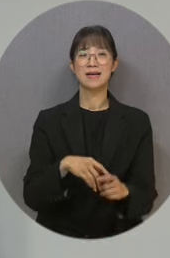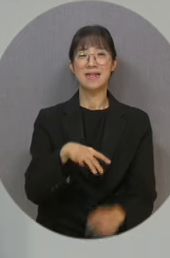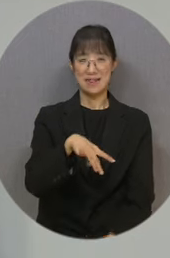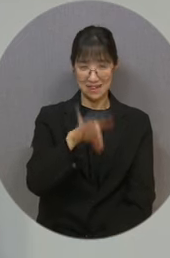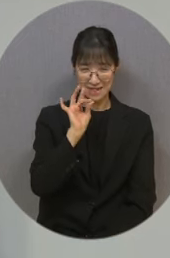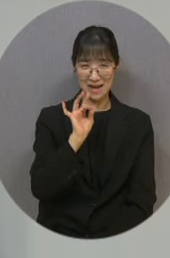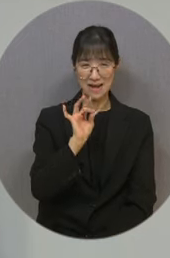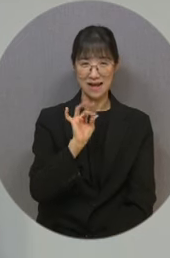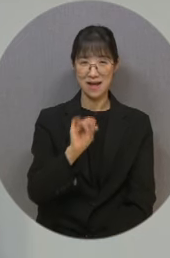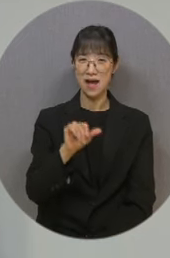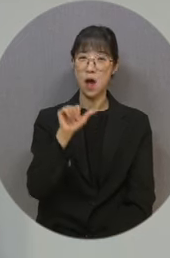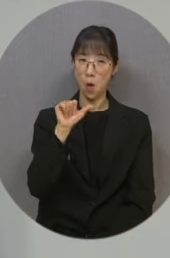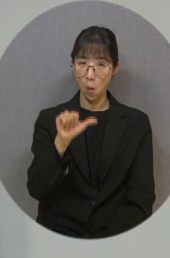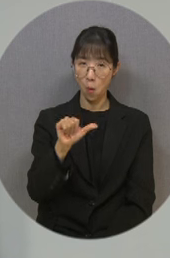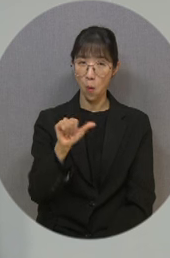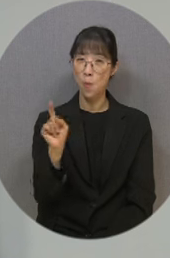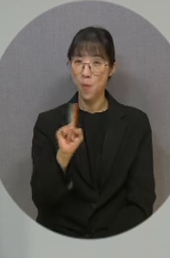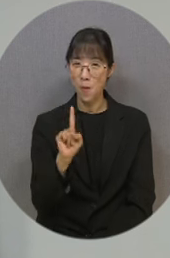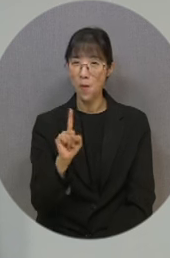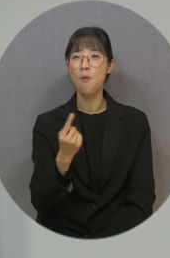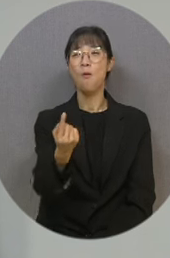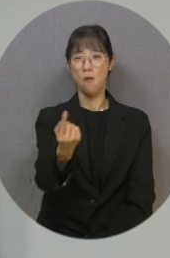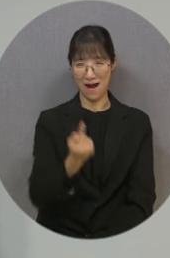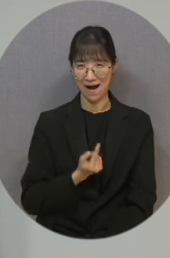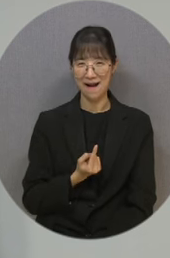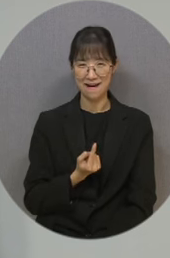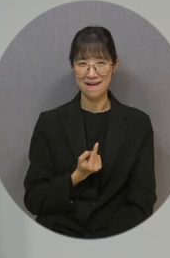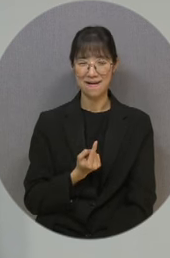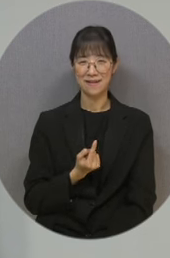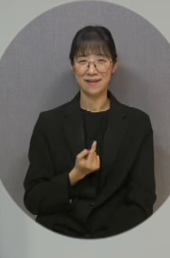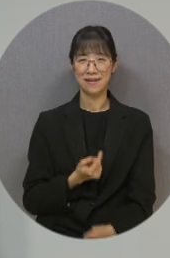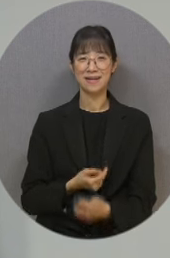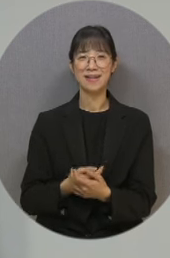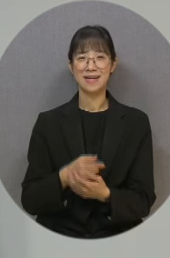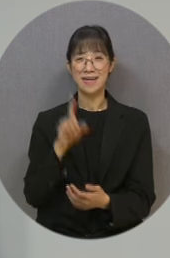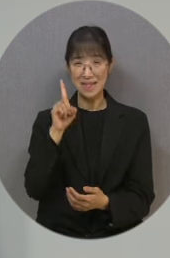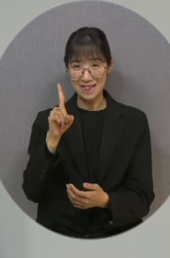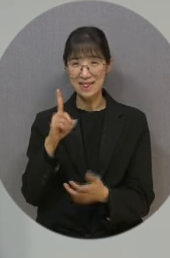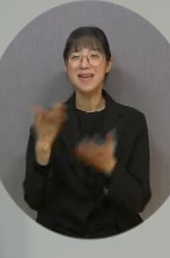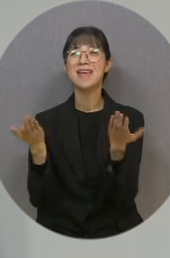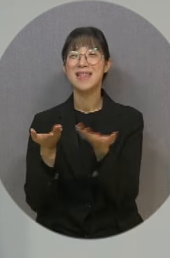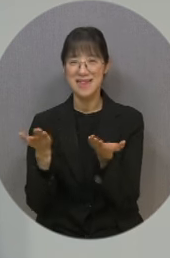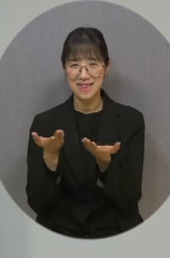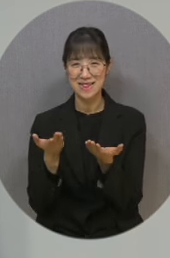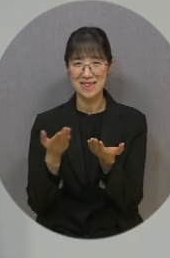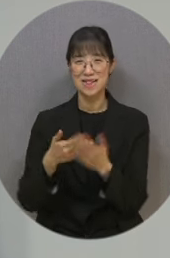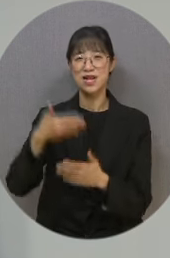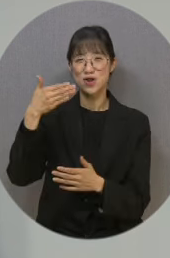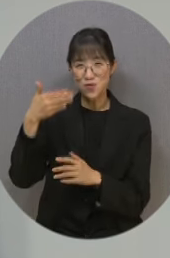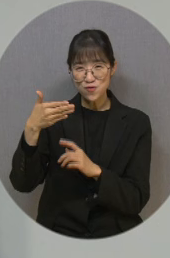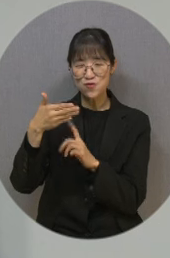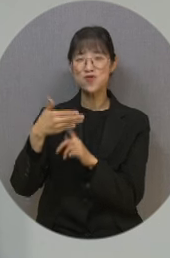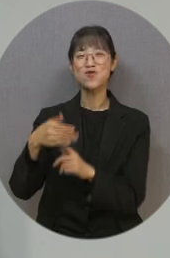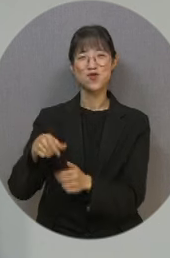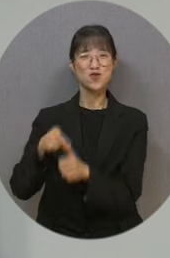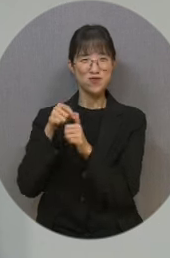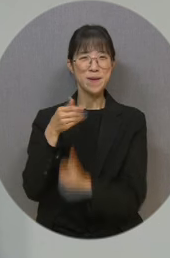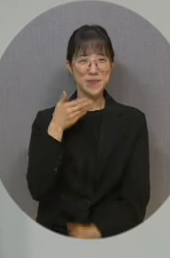그다음에 에가 뭐냐면 오시면 오시면 일자리가 일자리가 9가 이제